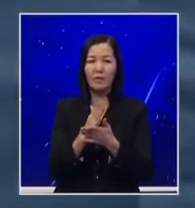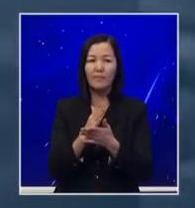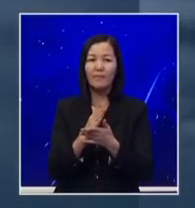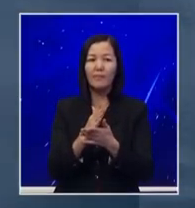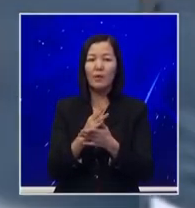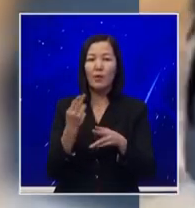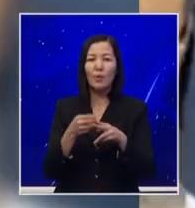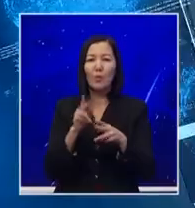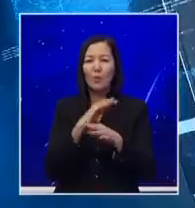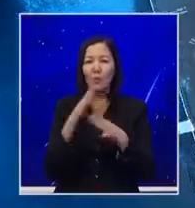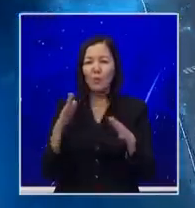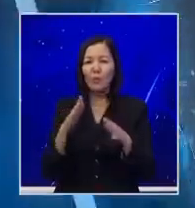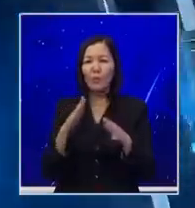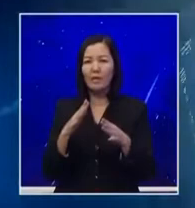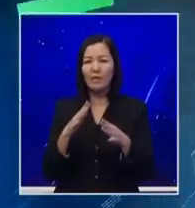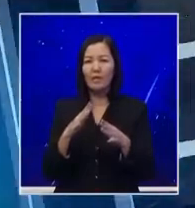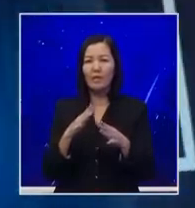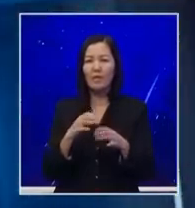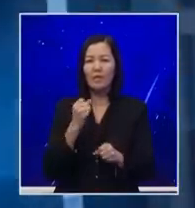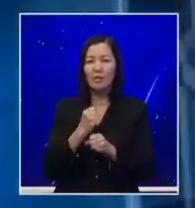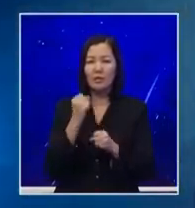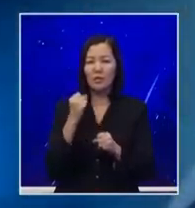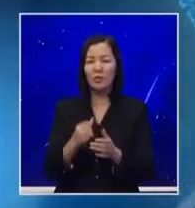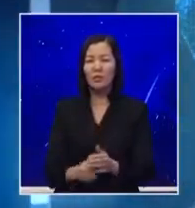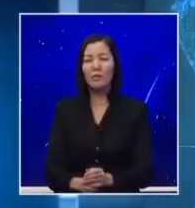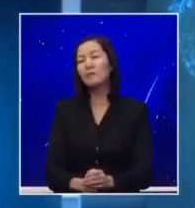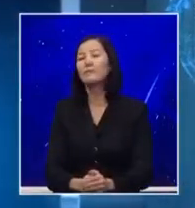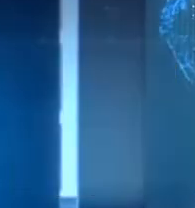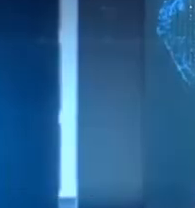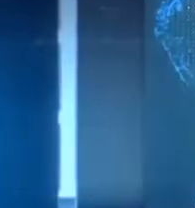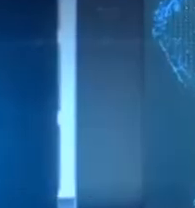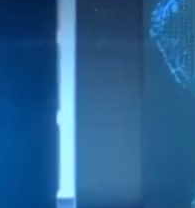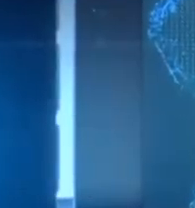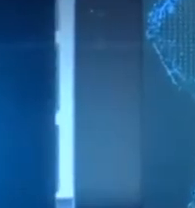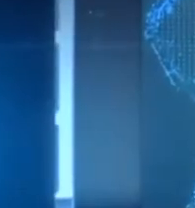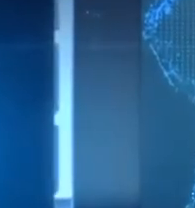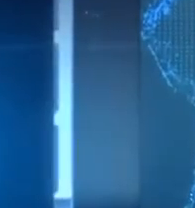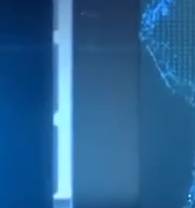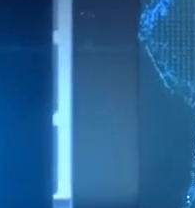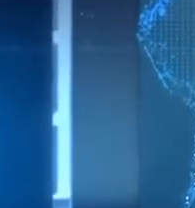қылатындар азаймай отыр. Топтаманы ғаламтар ақпараттармен дайындаған Елдана Сәрсенбаева, Жетісу телеарнасы.